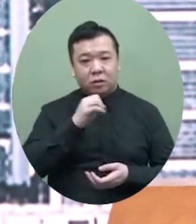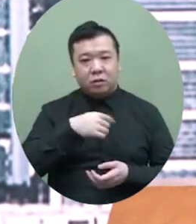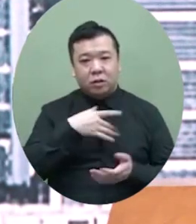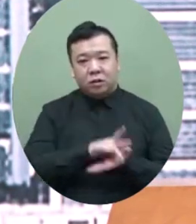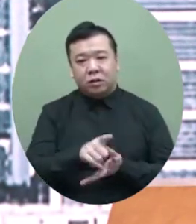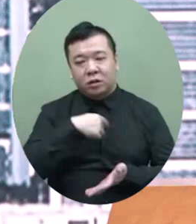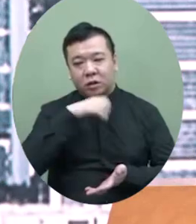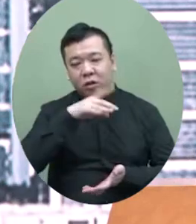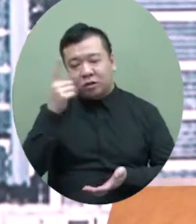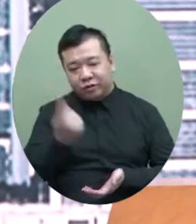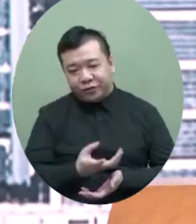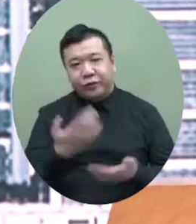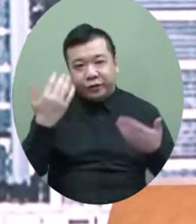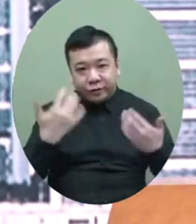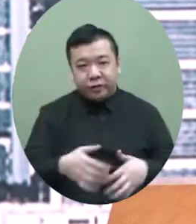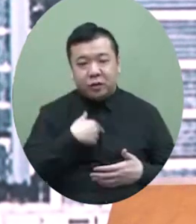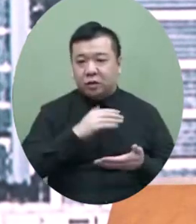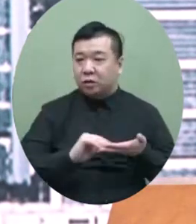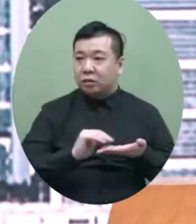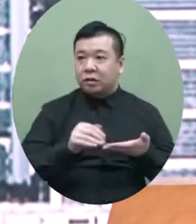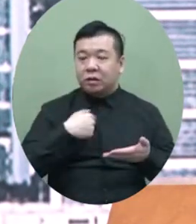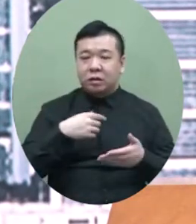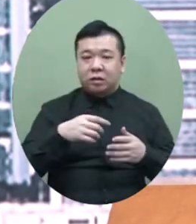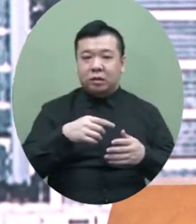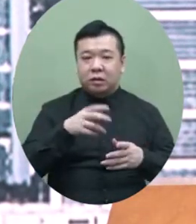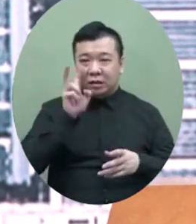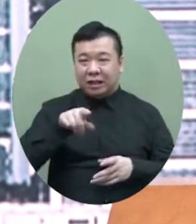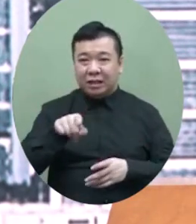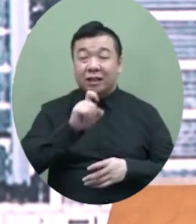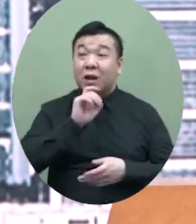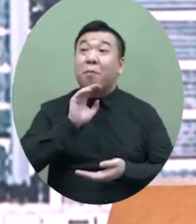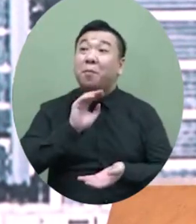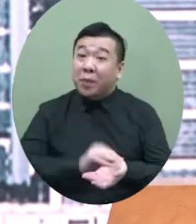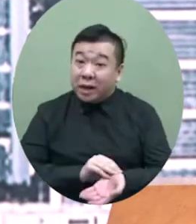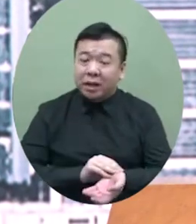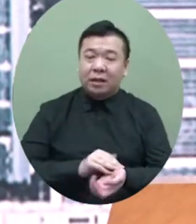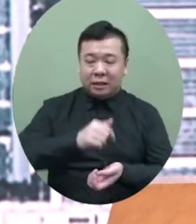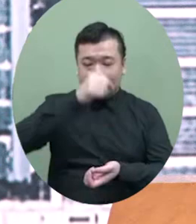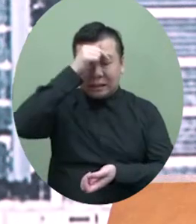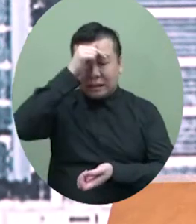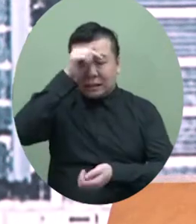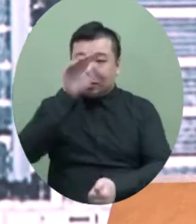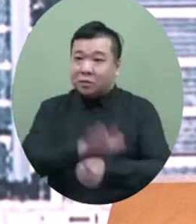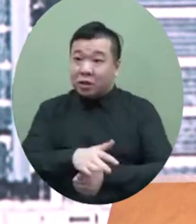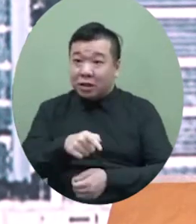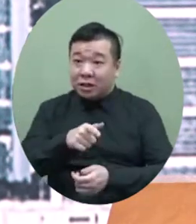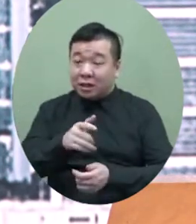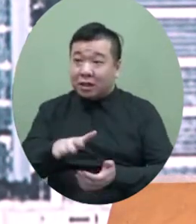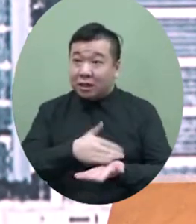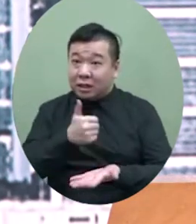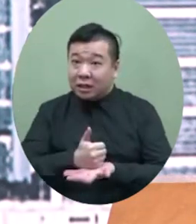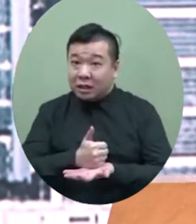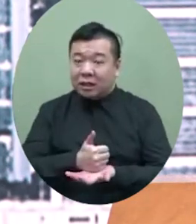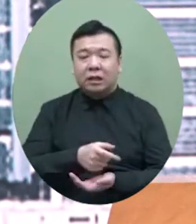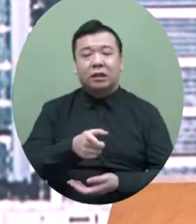專家講過幾次㗎啦。喺公共衛生嘅領域咧，唔係睇到有病去醫好個病咧就叫成功，係防